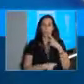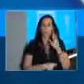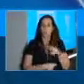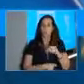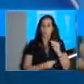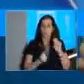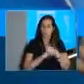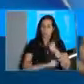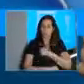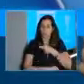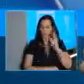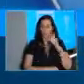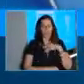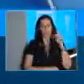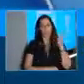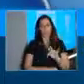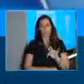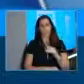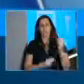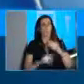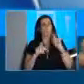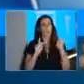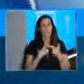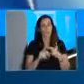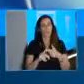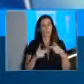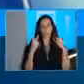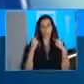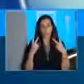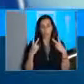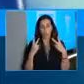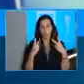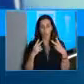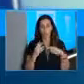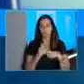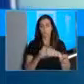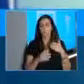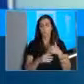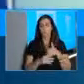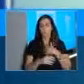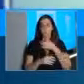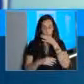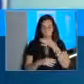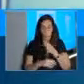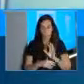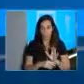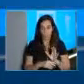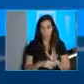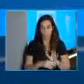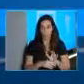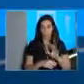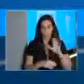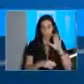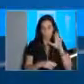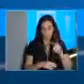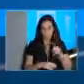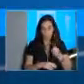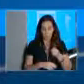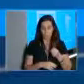יש הדתה ואנחנו מתנגדים לכך. והדבר השני החשוב הוא, כאשר אנחנו שואלים את השאלה,